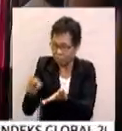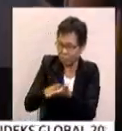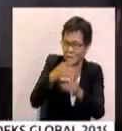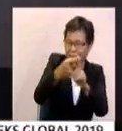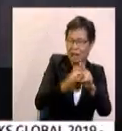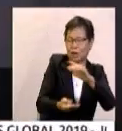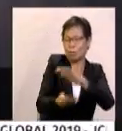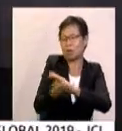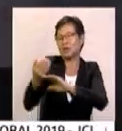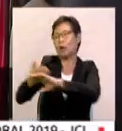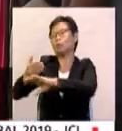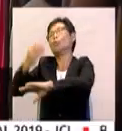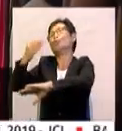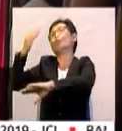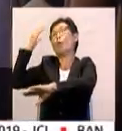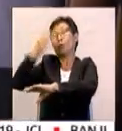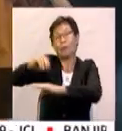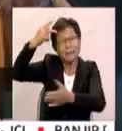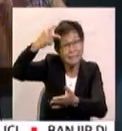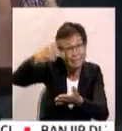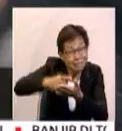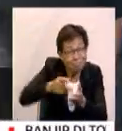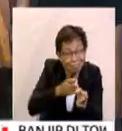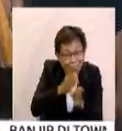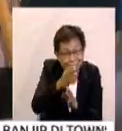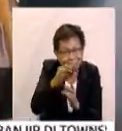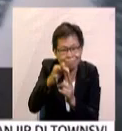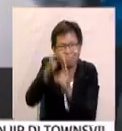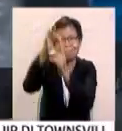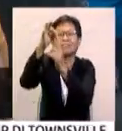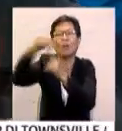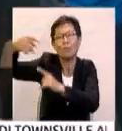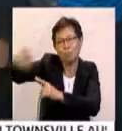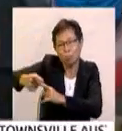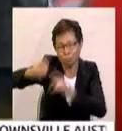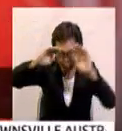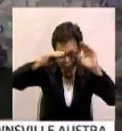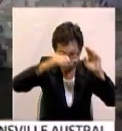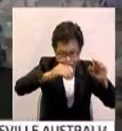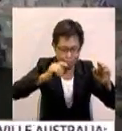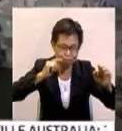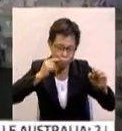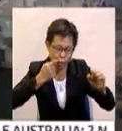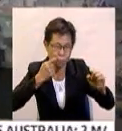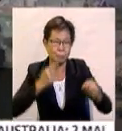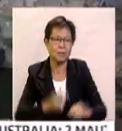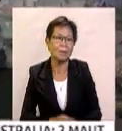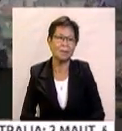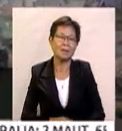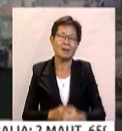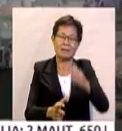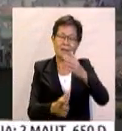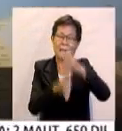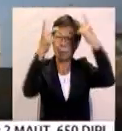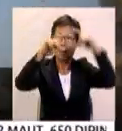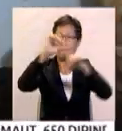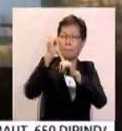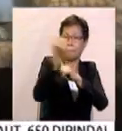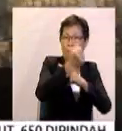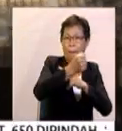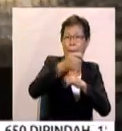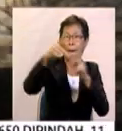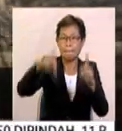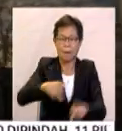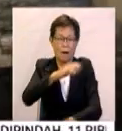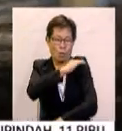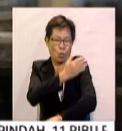kes rasuah sebelum ini dan mengenal pasti bidang keutamaan yang memerlukan perhatian serius. Sebagai Naib Presiden Persatuan Pihak